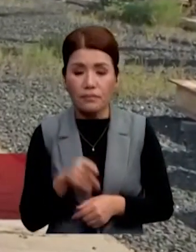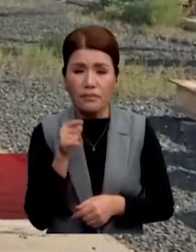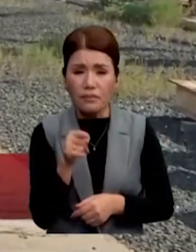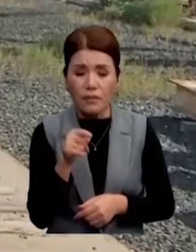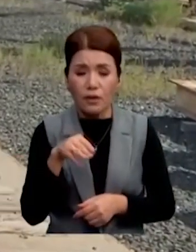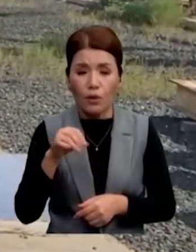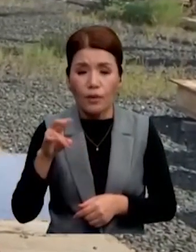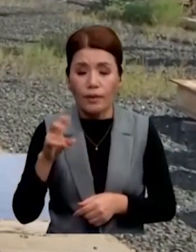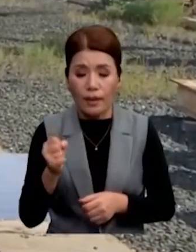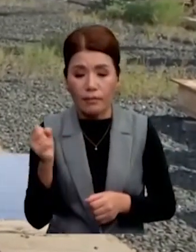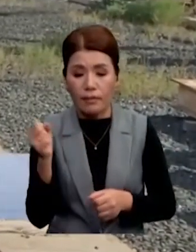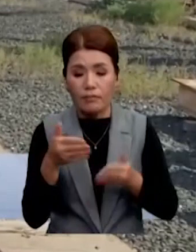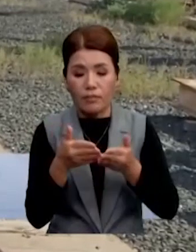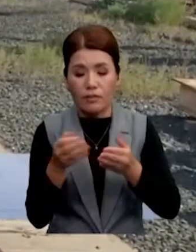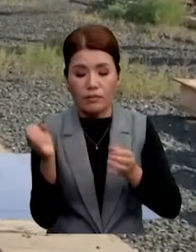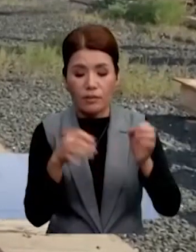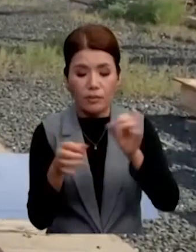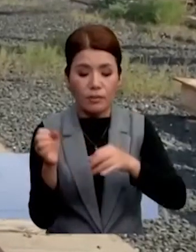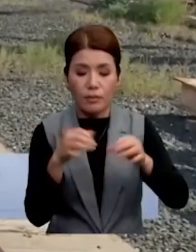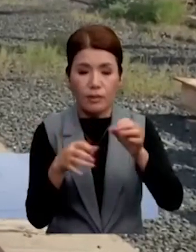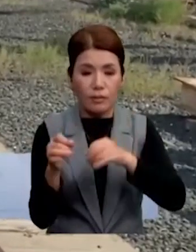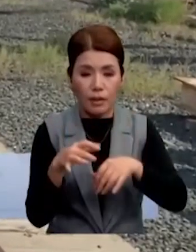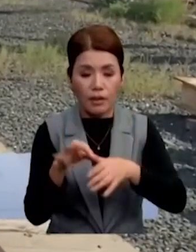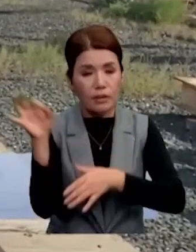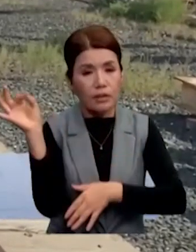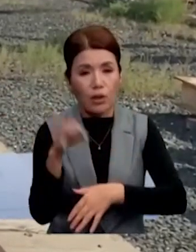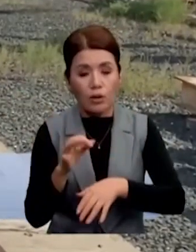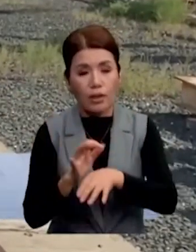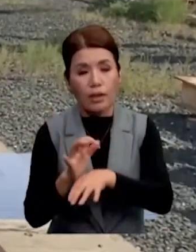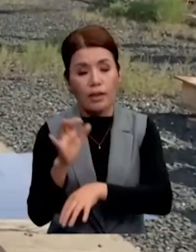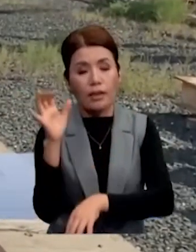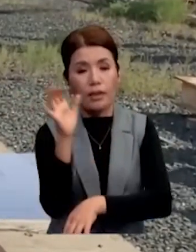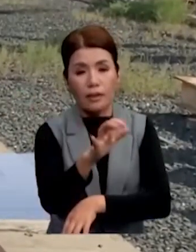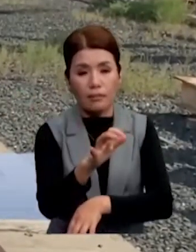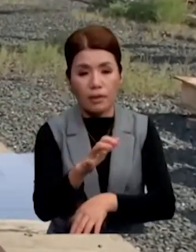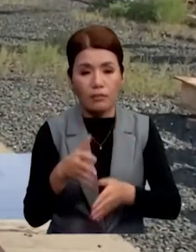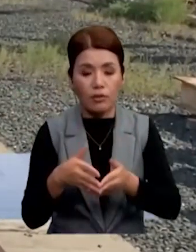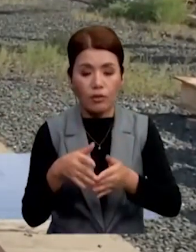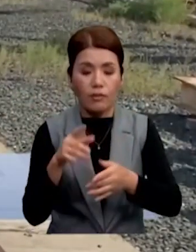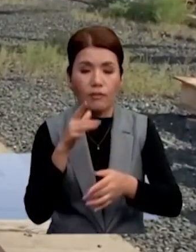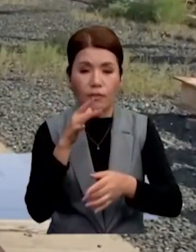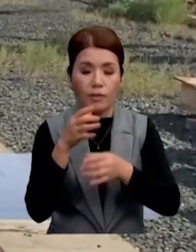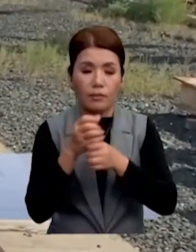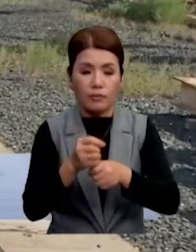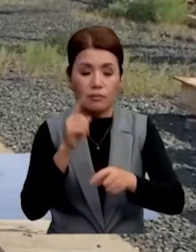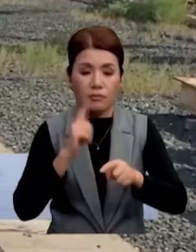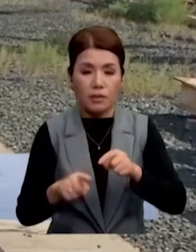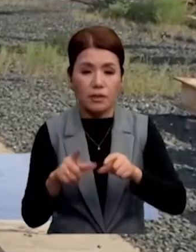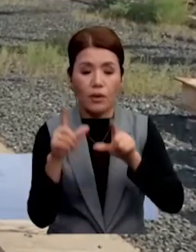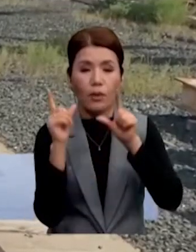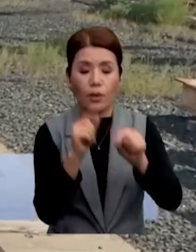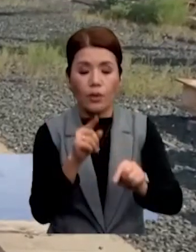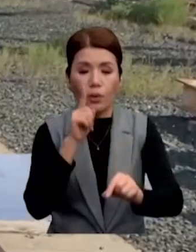дейін зат салып, соны жедел түрде қысқа мерзімде және де